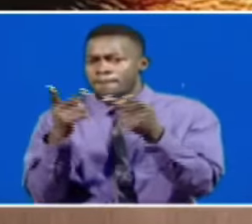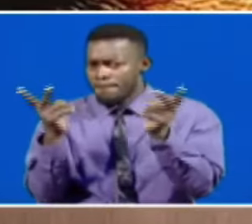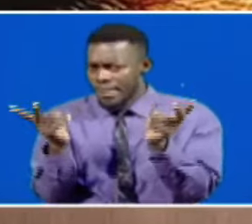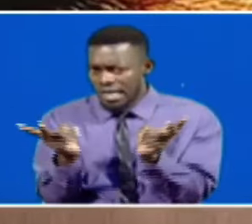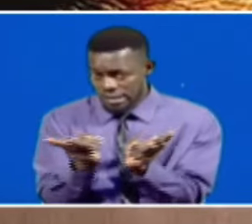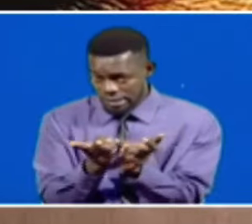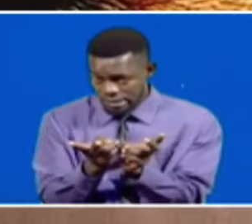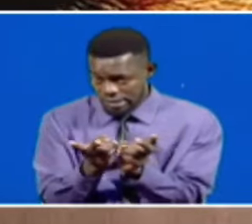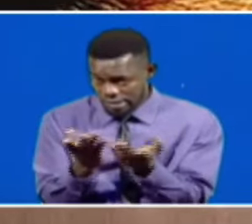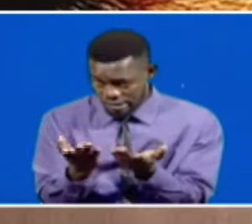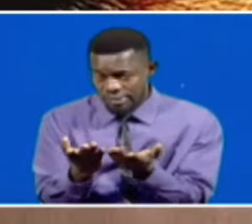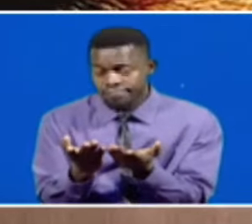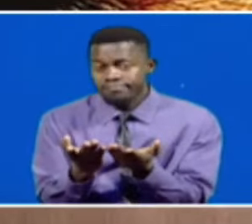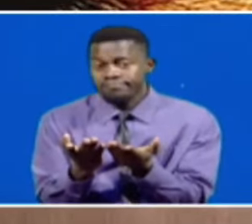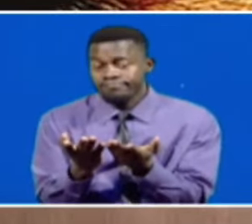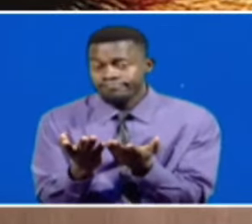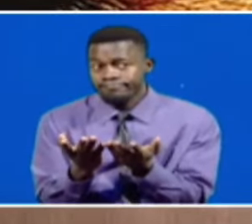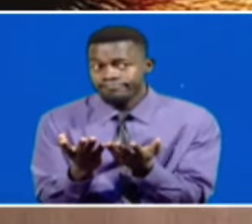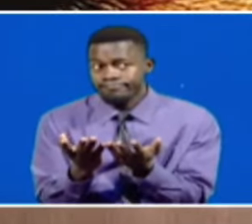huyu